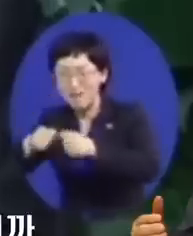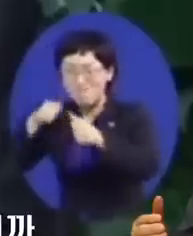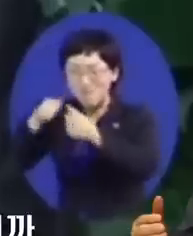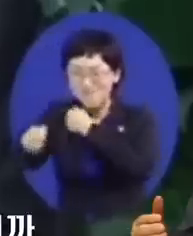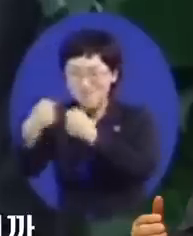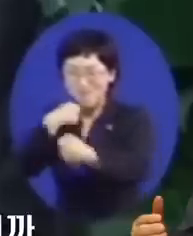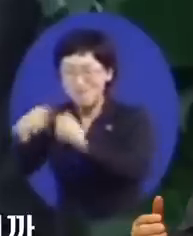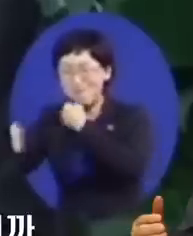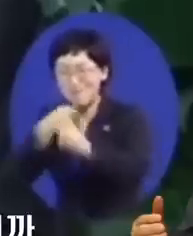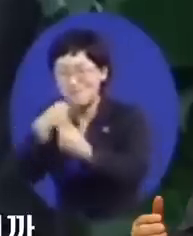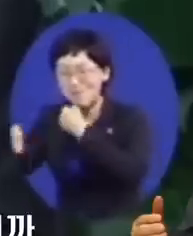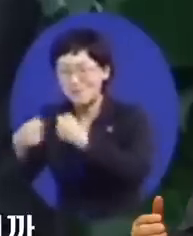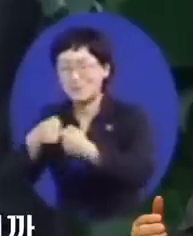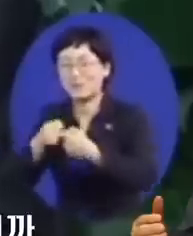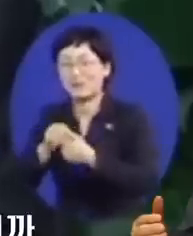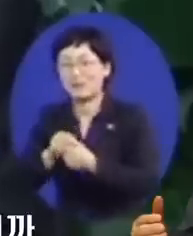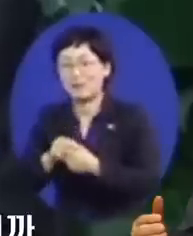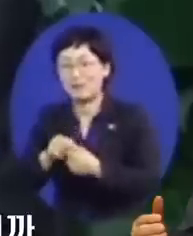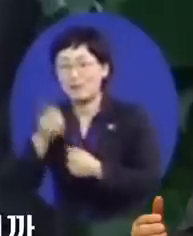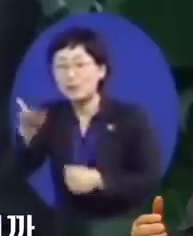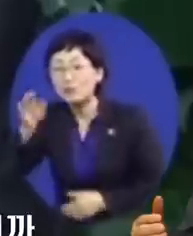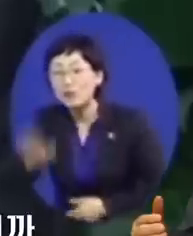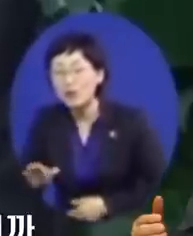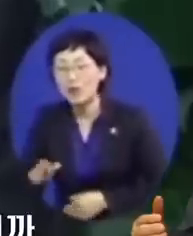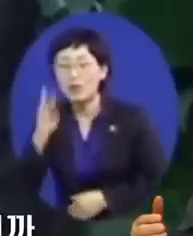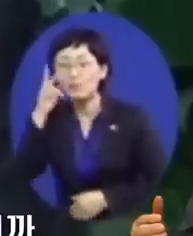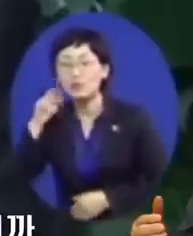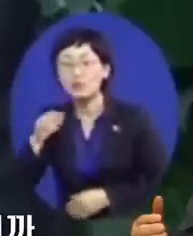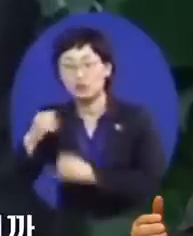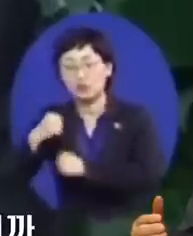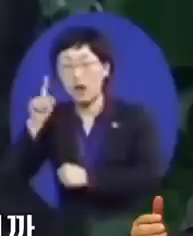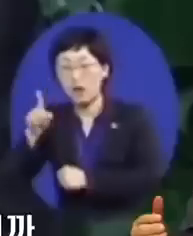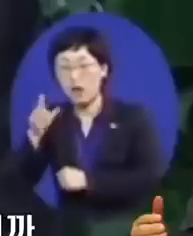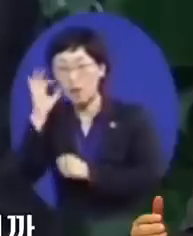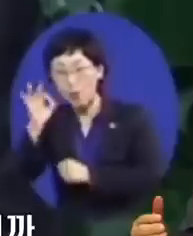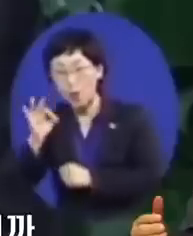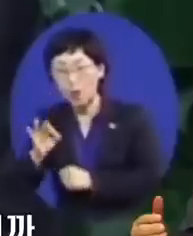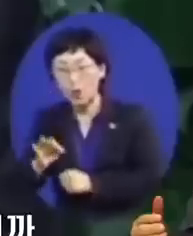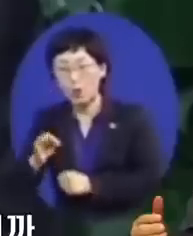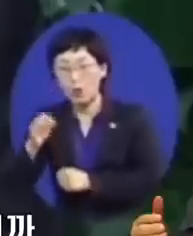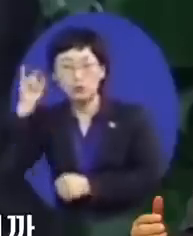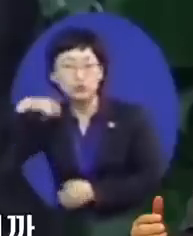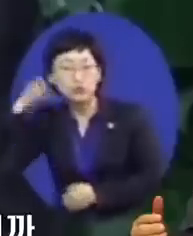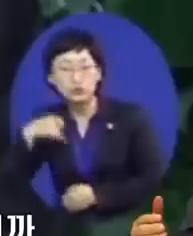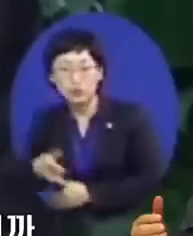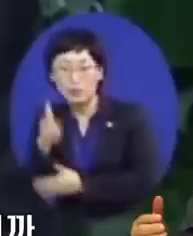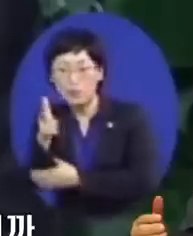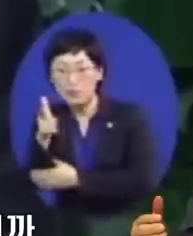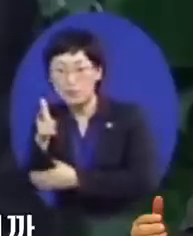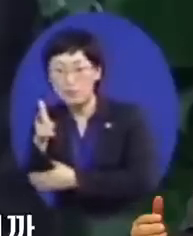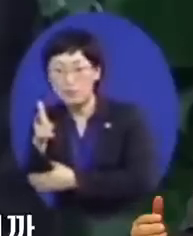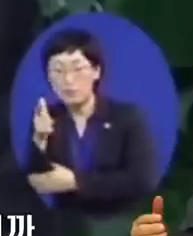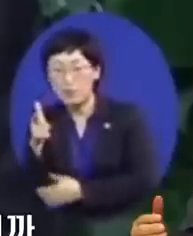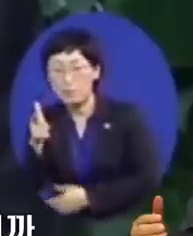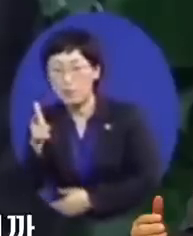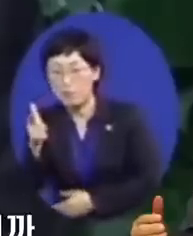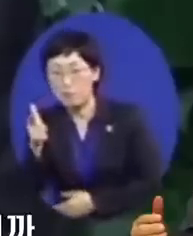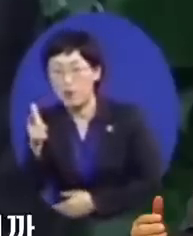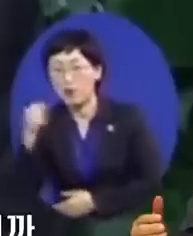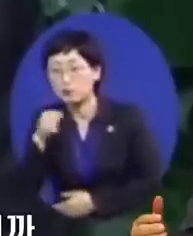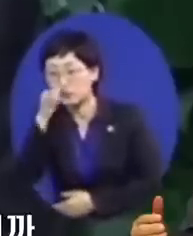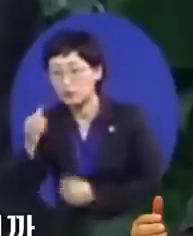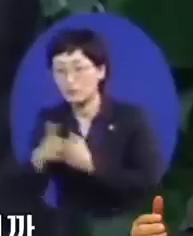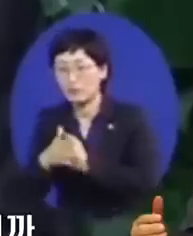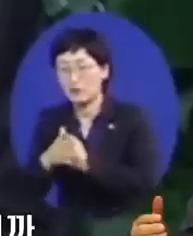육탄전이 벌어졌습니다. 그런데 미군 한 명이 보니까 중공군 한 사람이 총을 가지고 죽어 있거든요. 그래